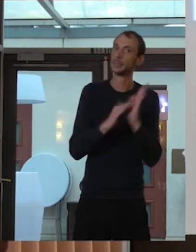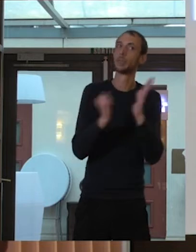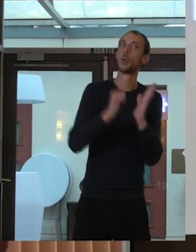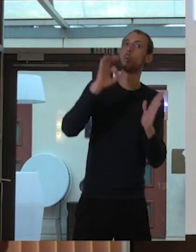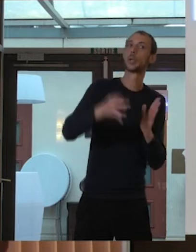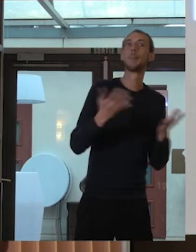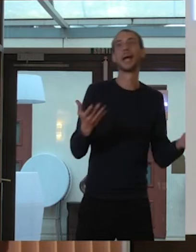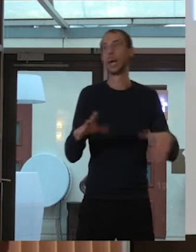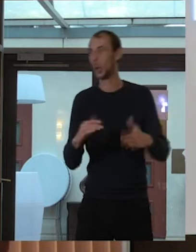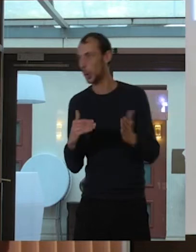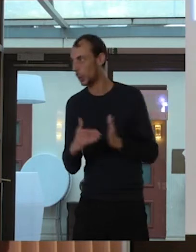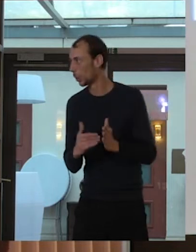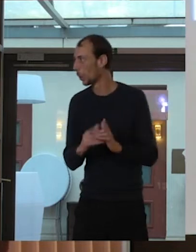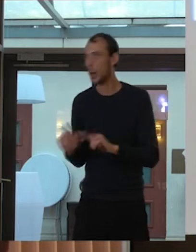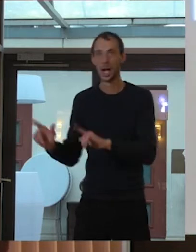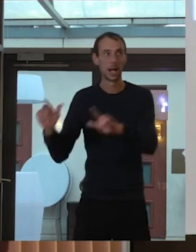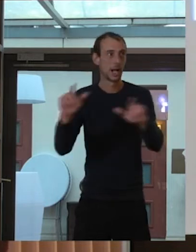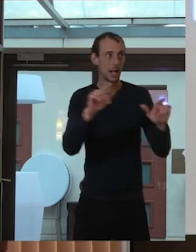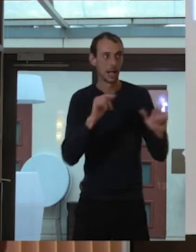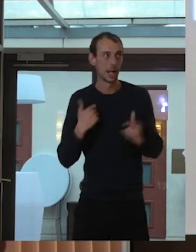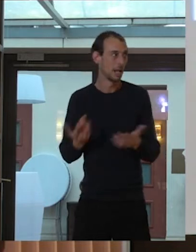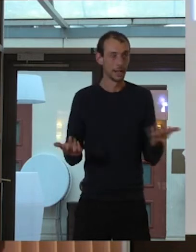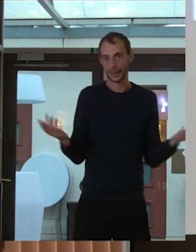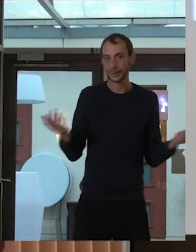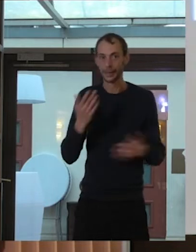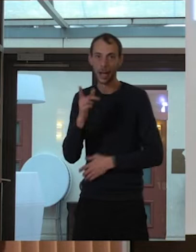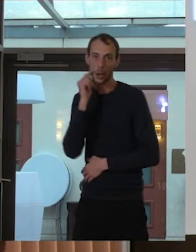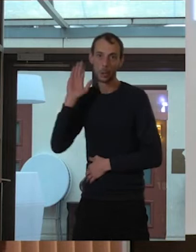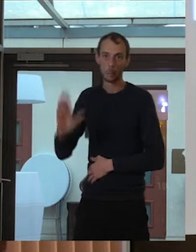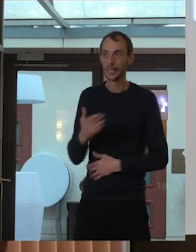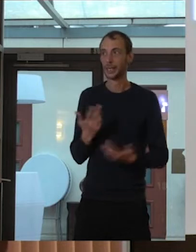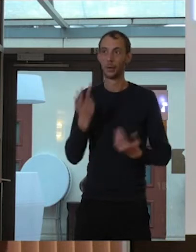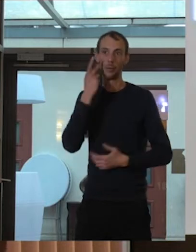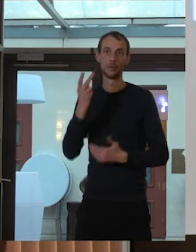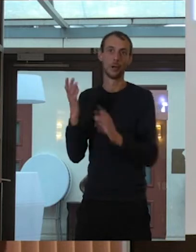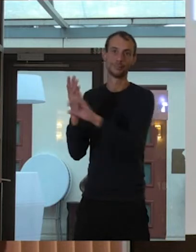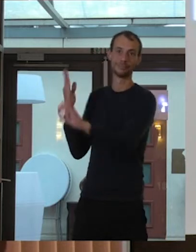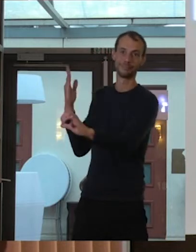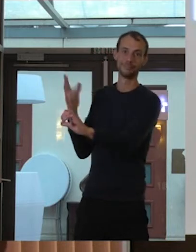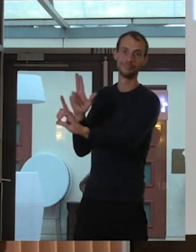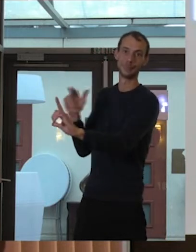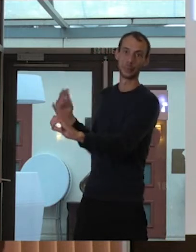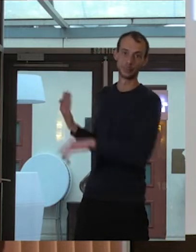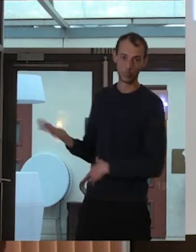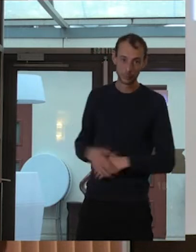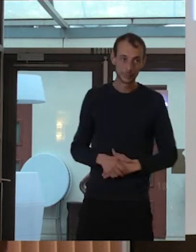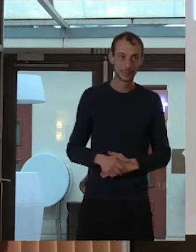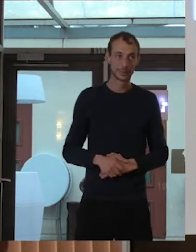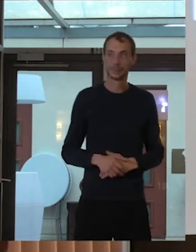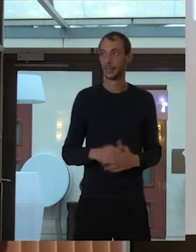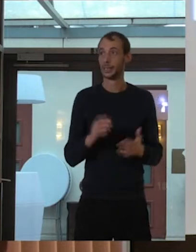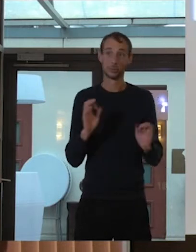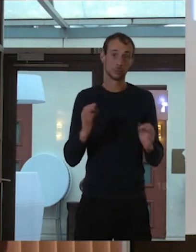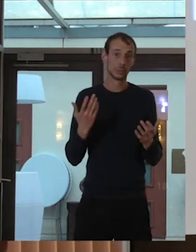stéréotypes. Je ne peux que constater cette fresque. En tout cas, ce lieu qui reste symbolique, le stade